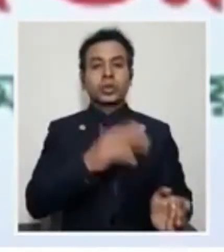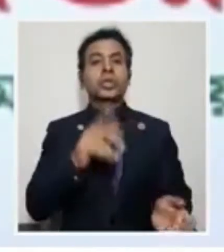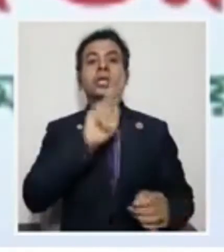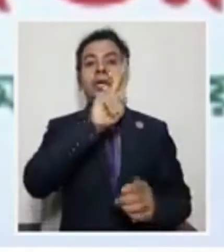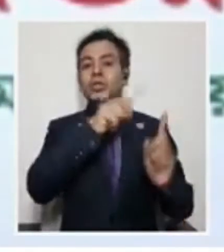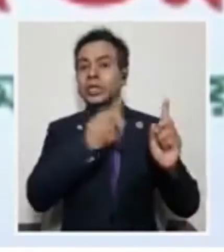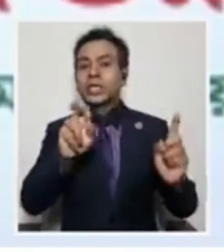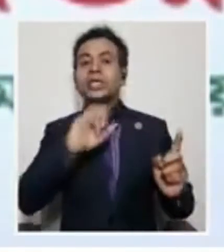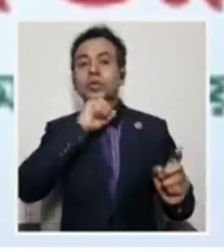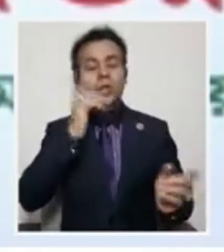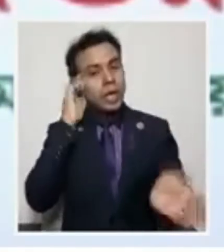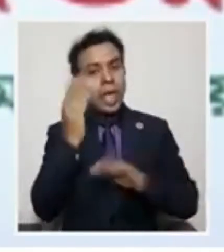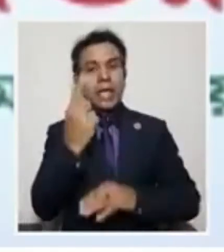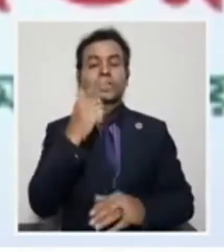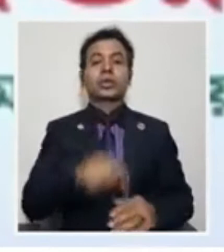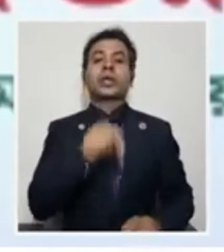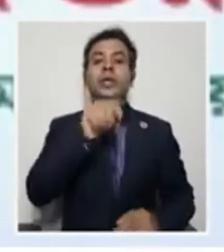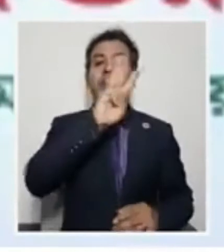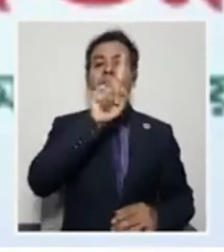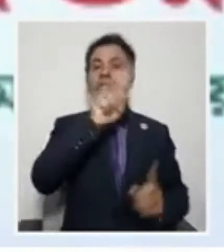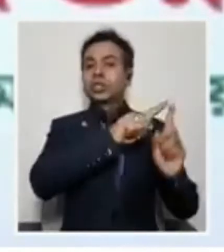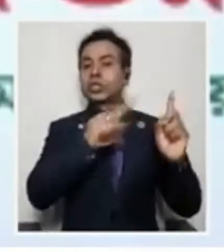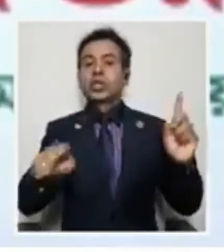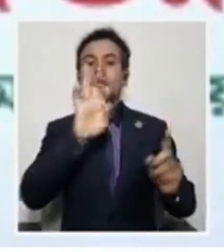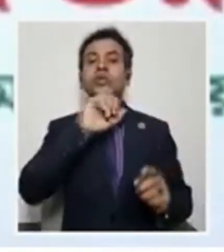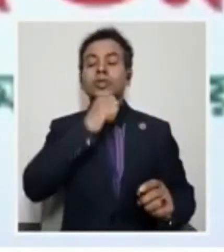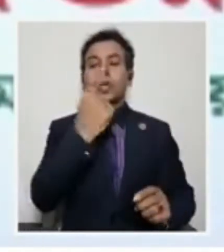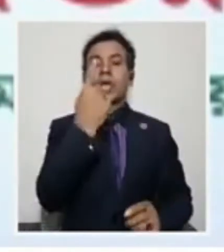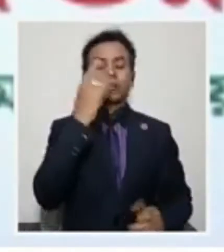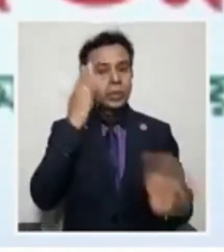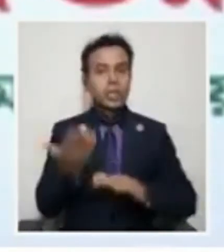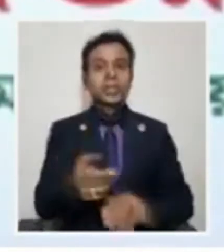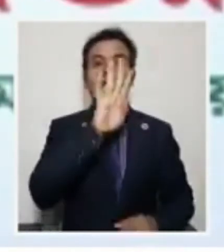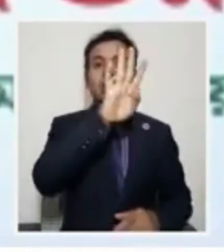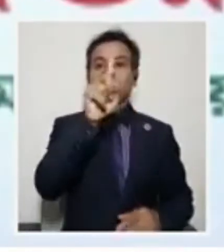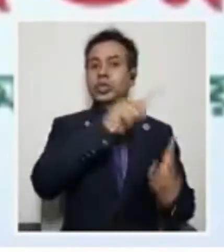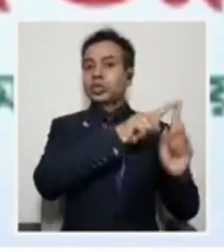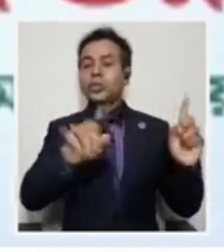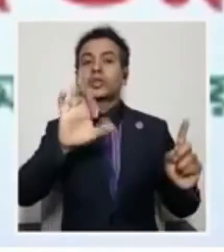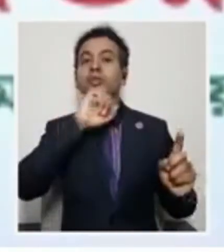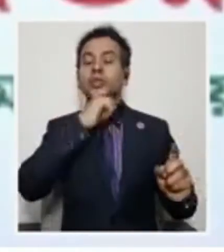31 থেকে 40 বছরের মধ্যে 1 জন, 41 থেকে 50 বছরের মধ্যে 1 জন, 51 থেকে 60 বছরের মধ্যে 5 জন,